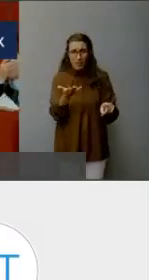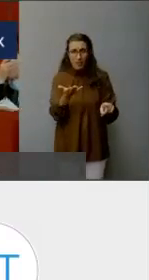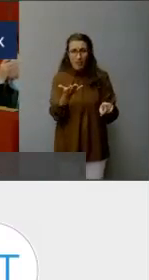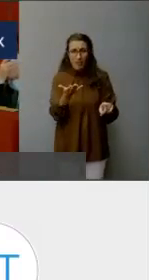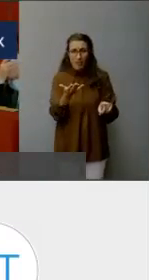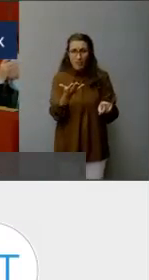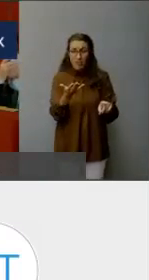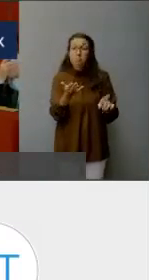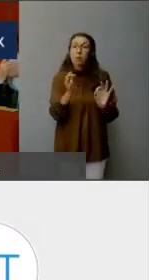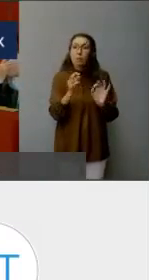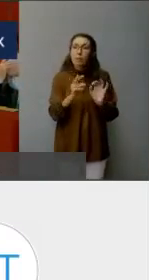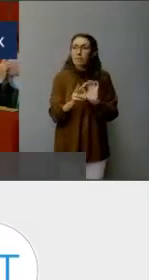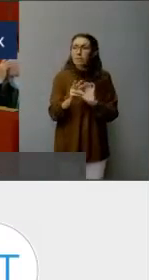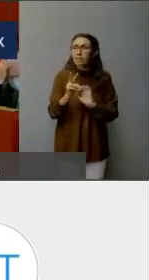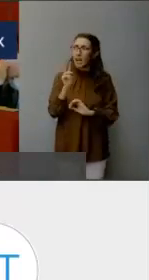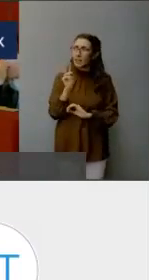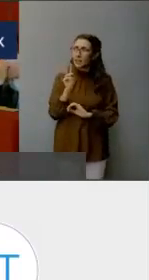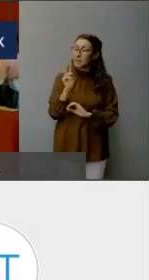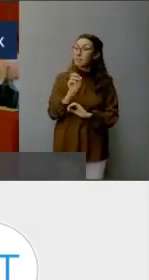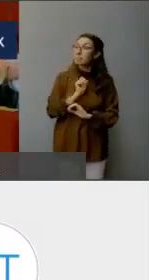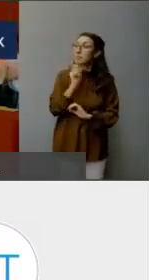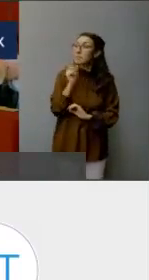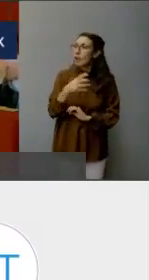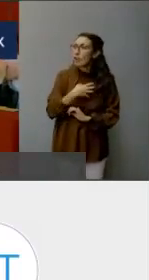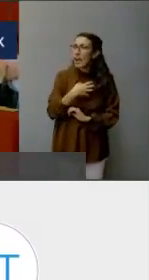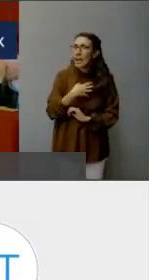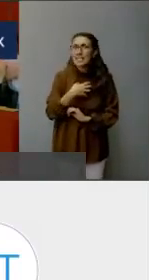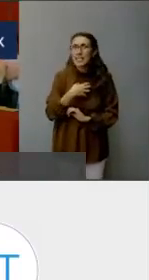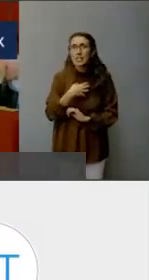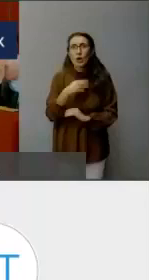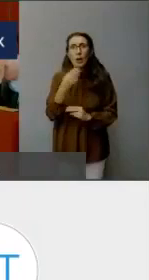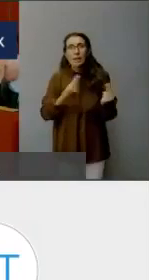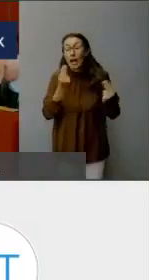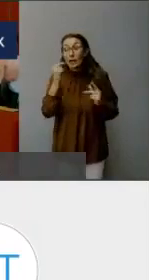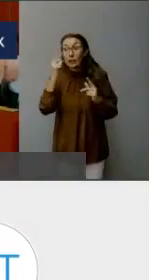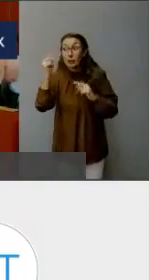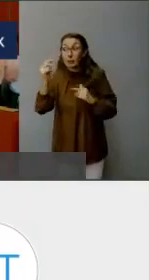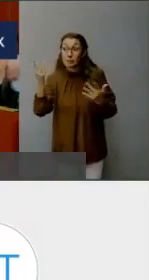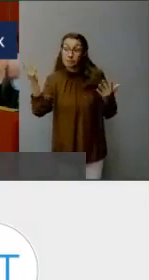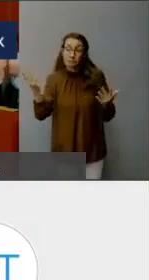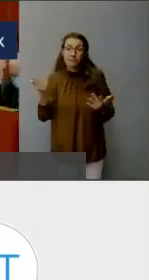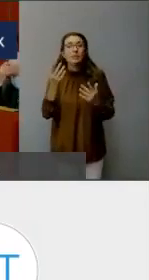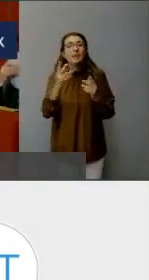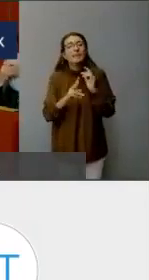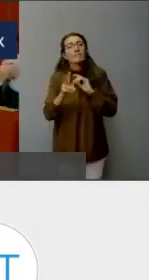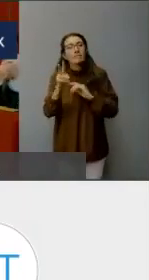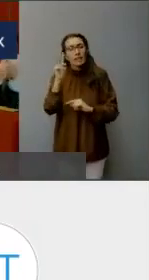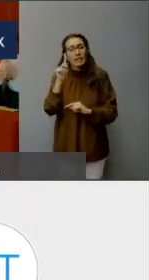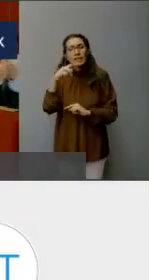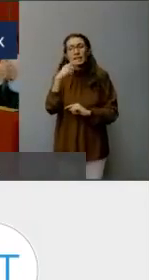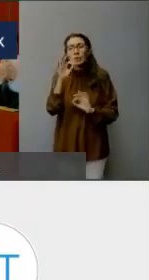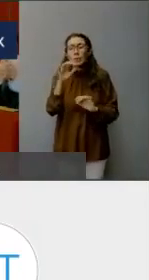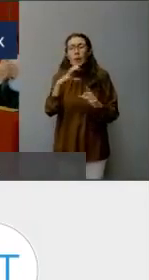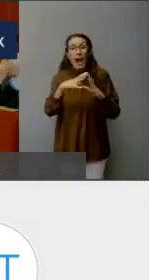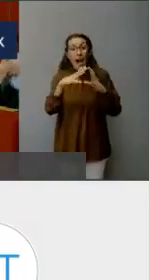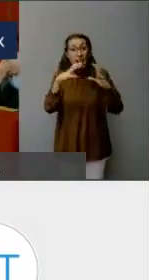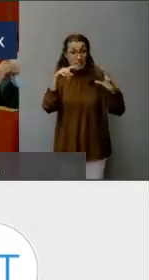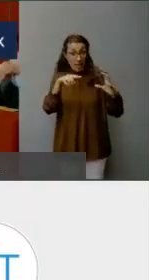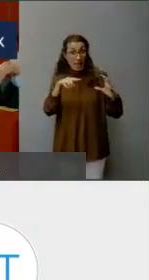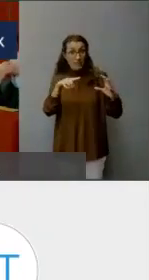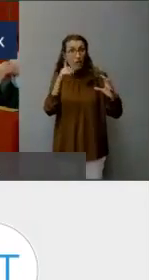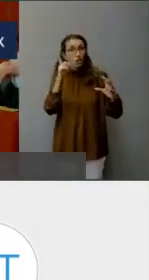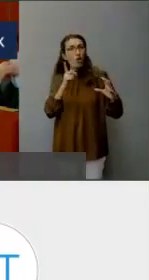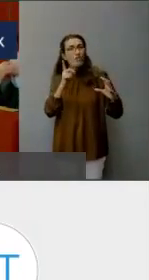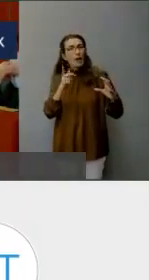venerdì e mi dispiace che sia andato via l'assessore al bilancio sull'azienda e dovrebbe erogare il servizio